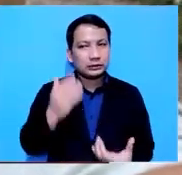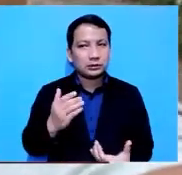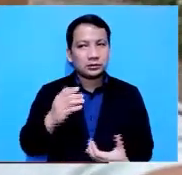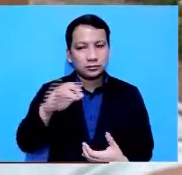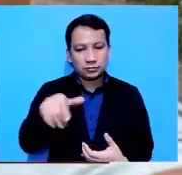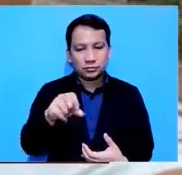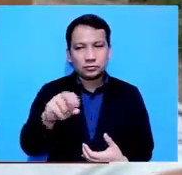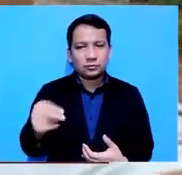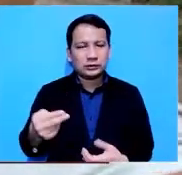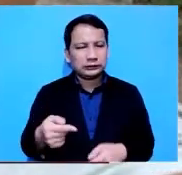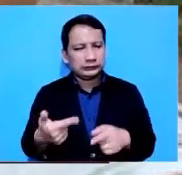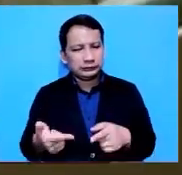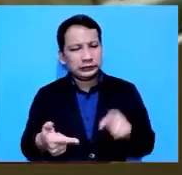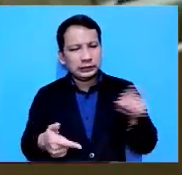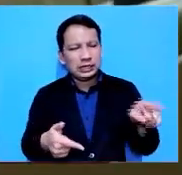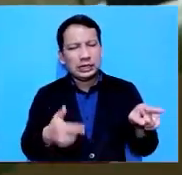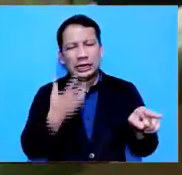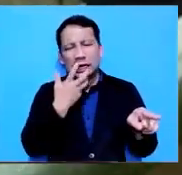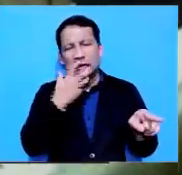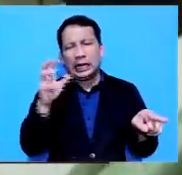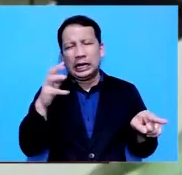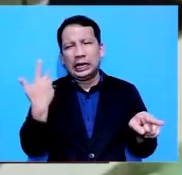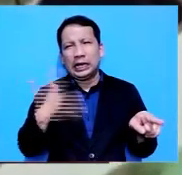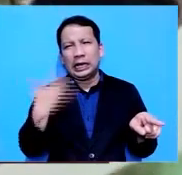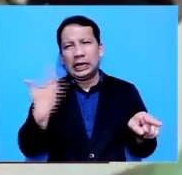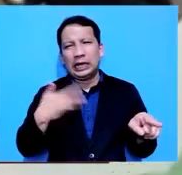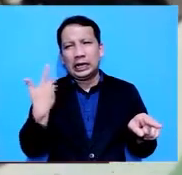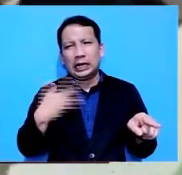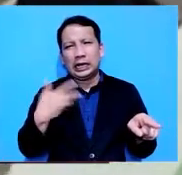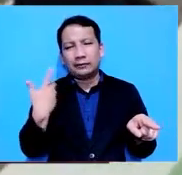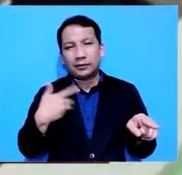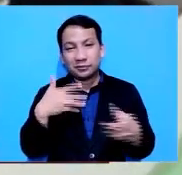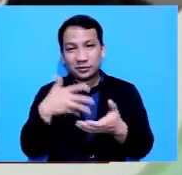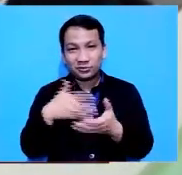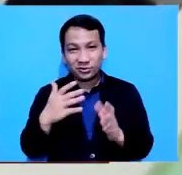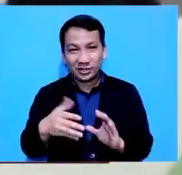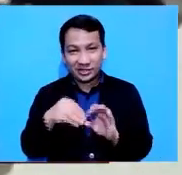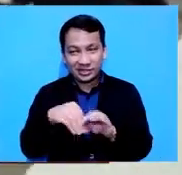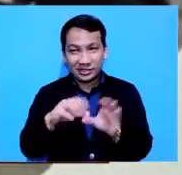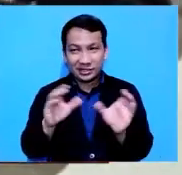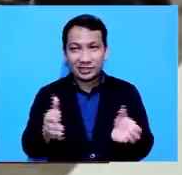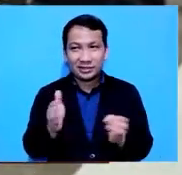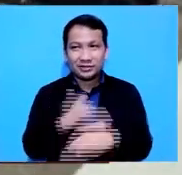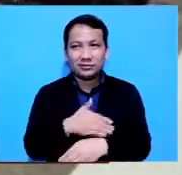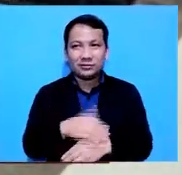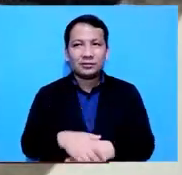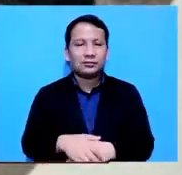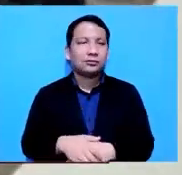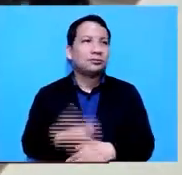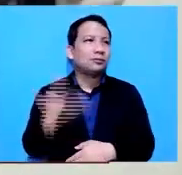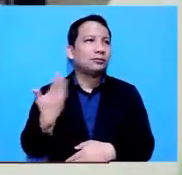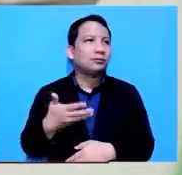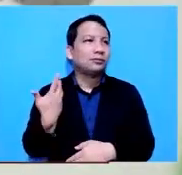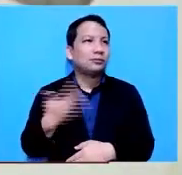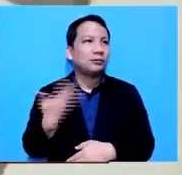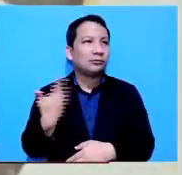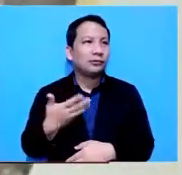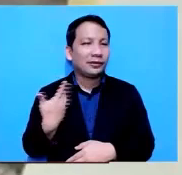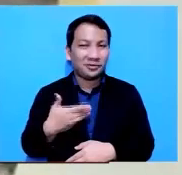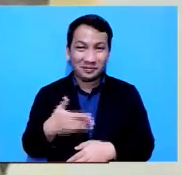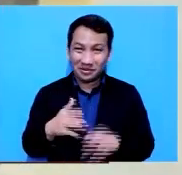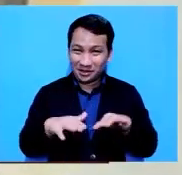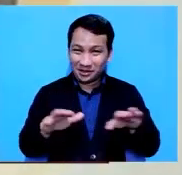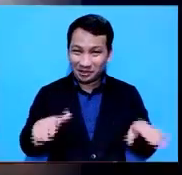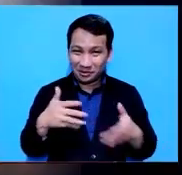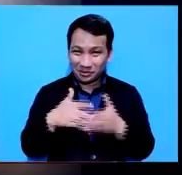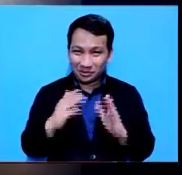nakita niyang init na init ang mga estudyante niya sa loob ng classroom. Para hindi paypay ng paypay yung mga bata ko, ay para